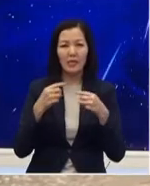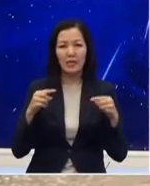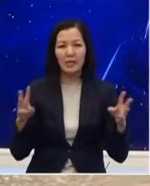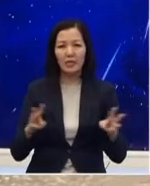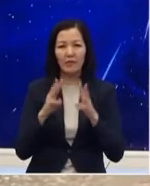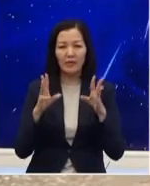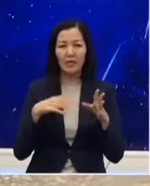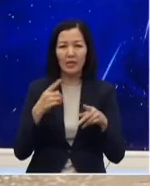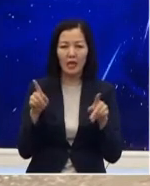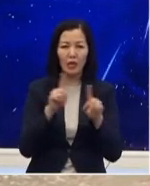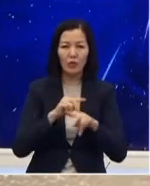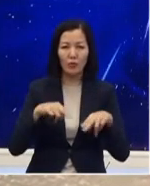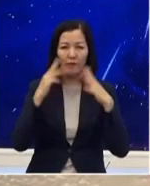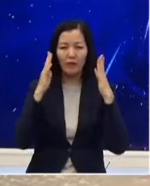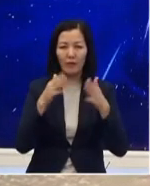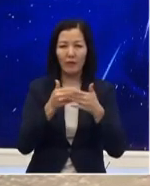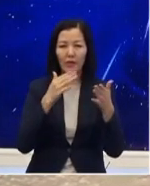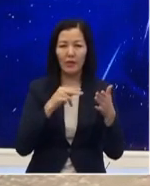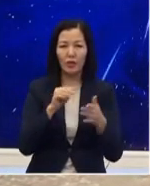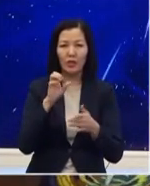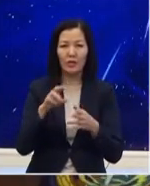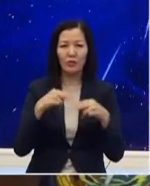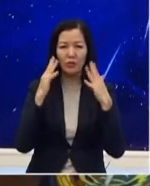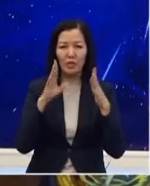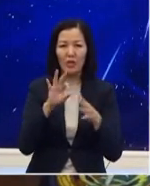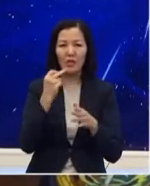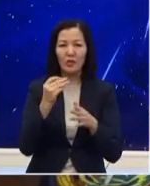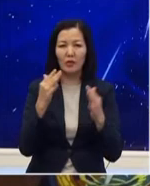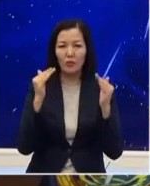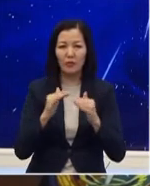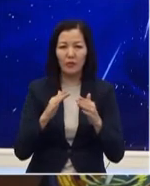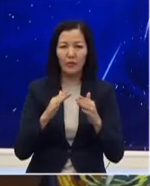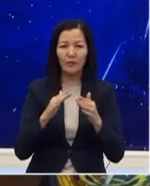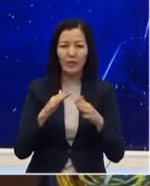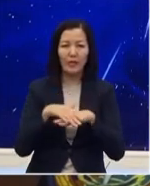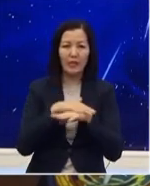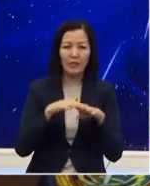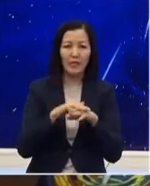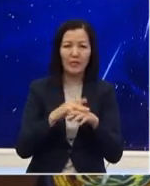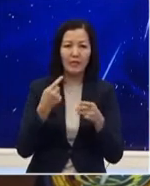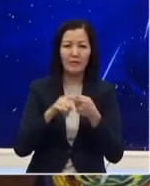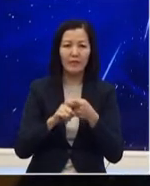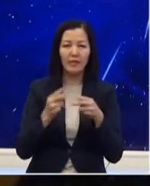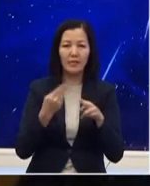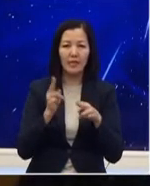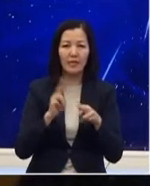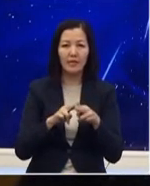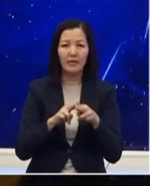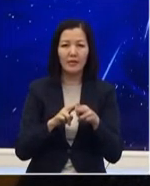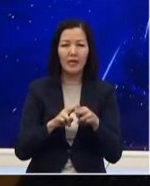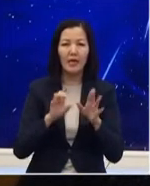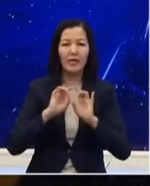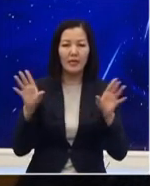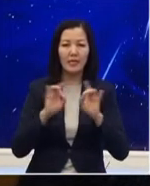возгораний. Особое внимание в профилактике ЧС уделяется социально уязвимым слоям населения. В связи с этим